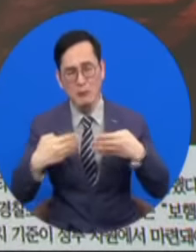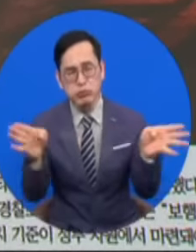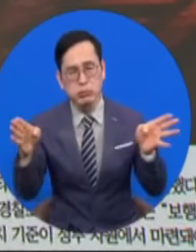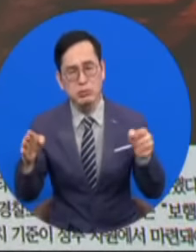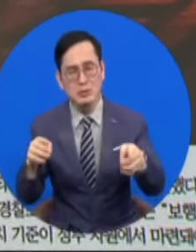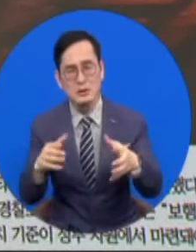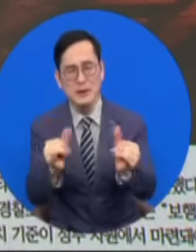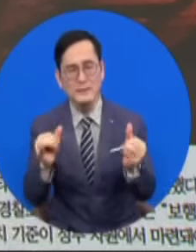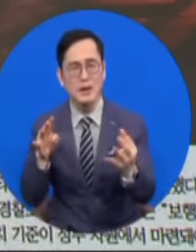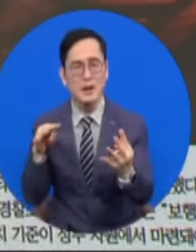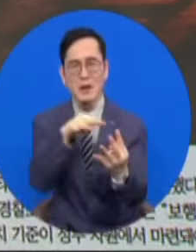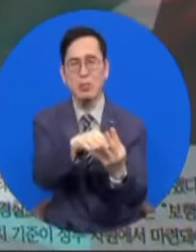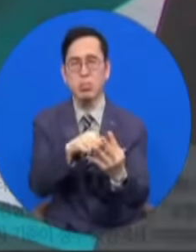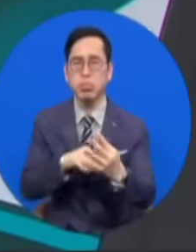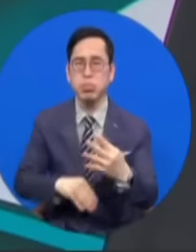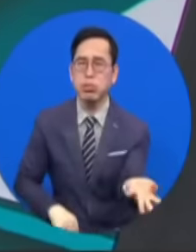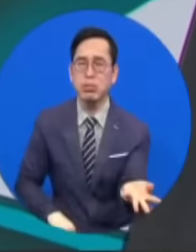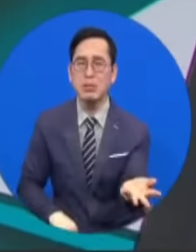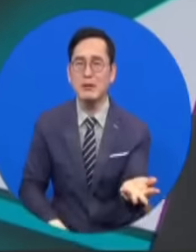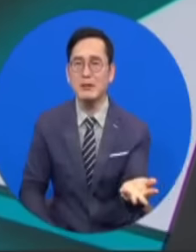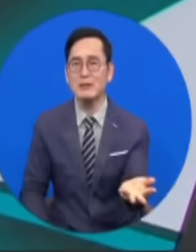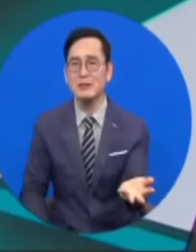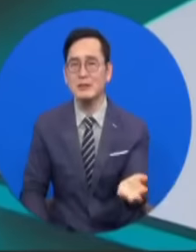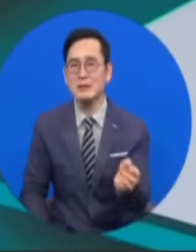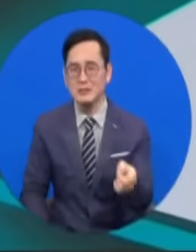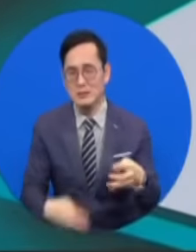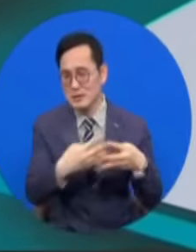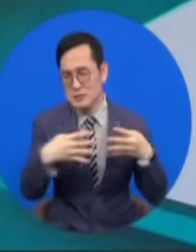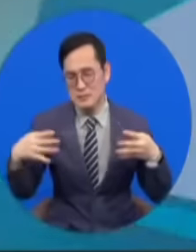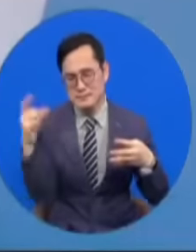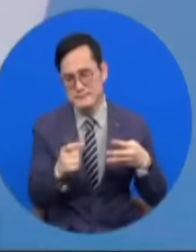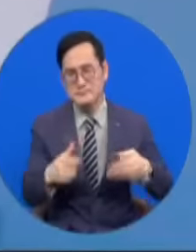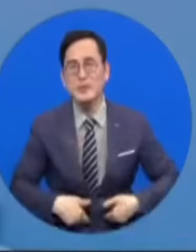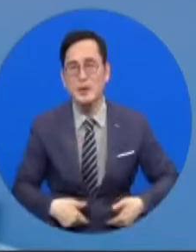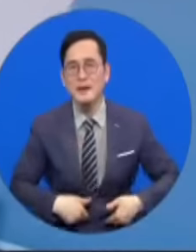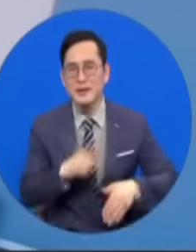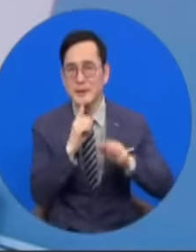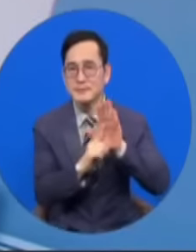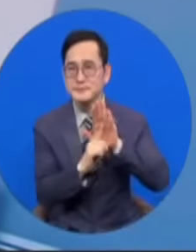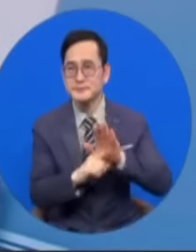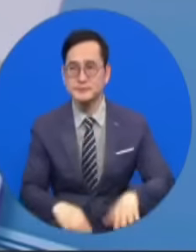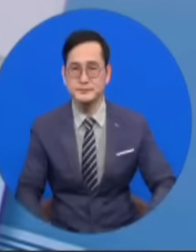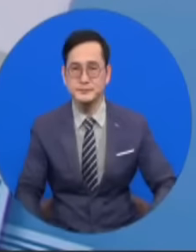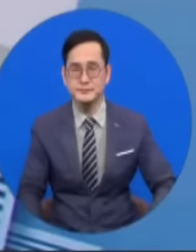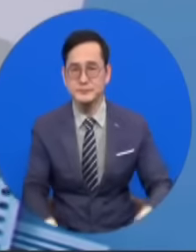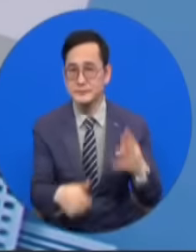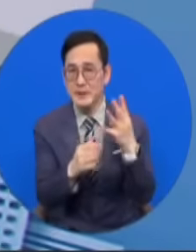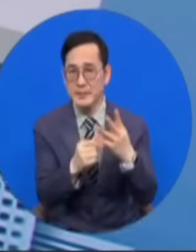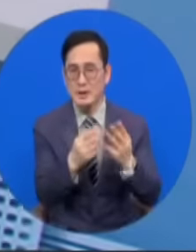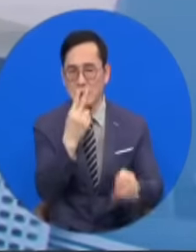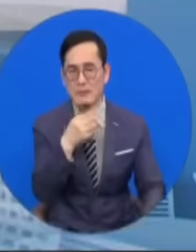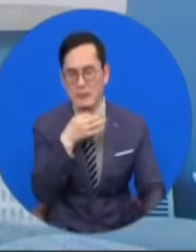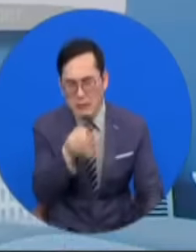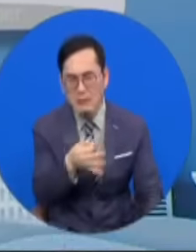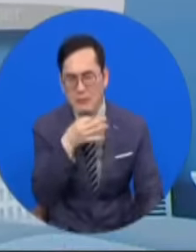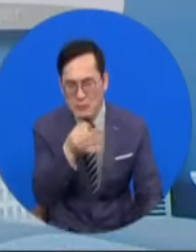커지고 있습니다이어서 다음 키워드입니다네 번째 키워드는 콜로 조선일보 14면 기사